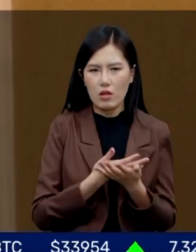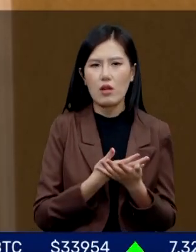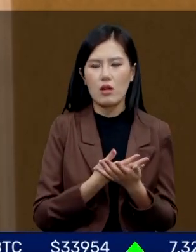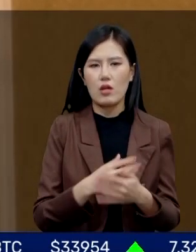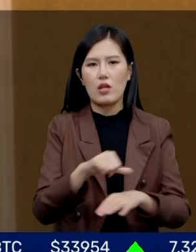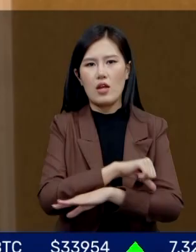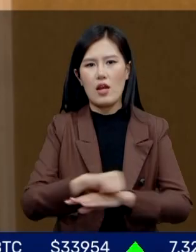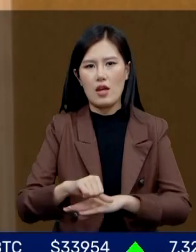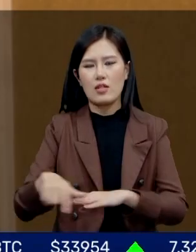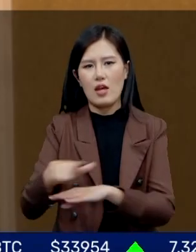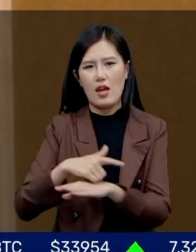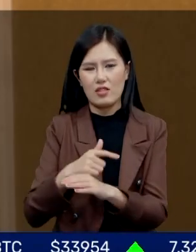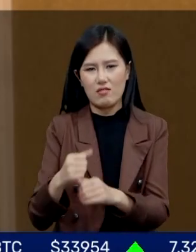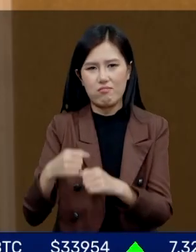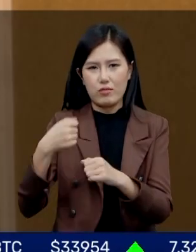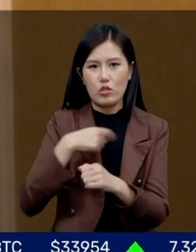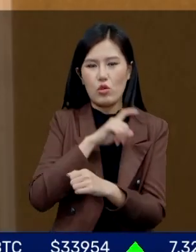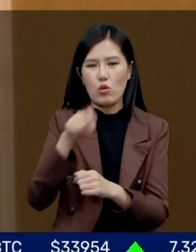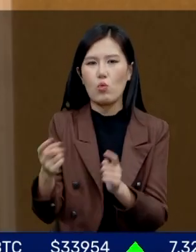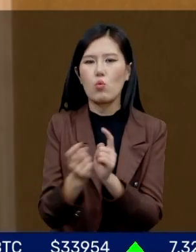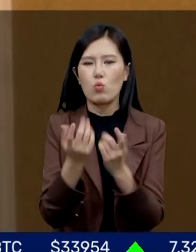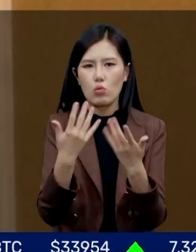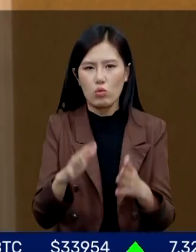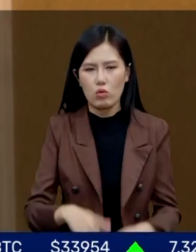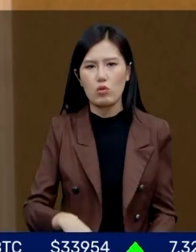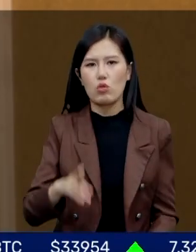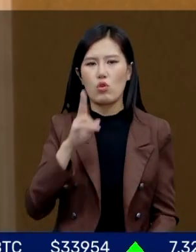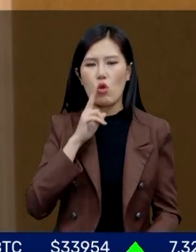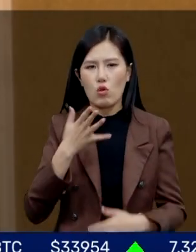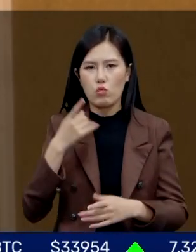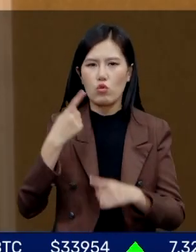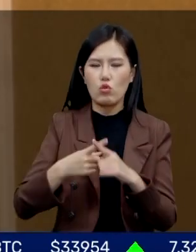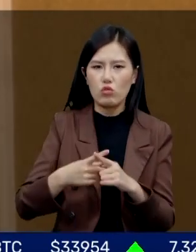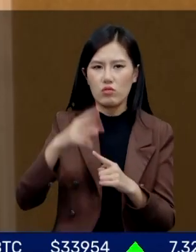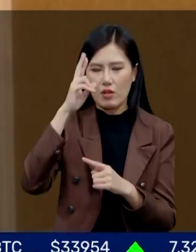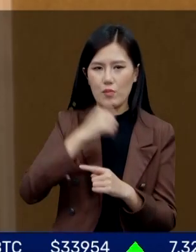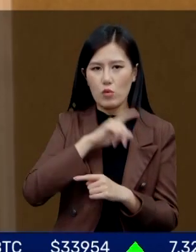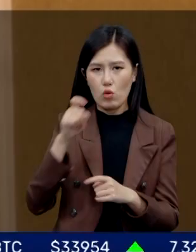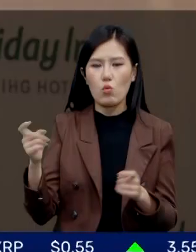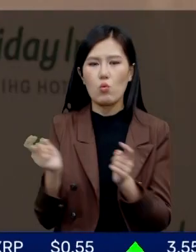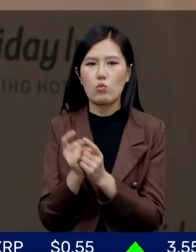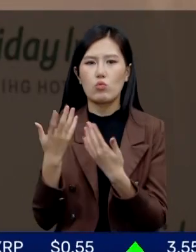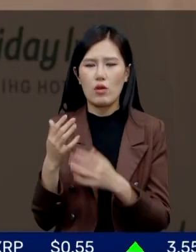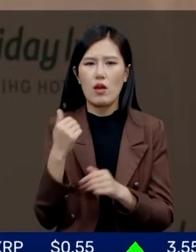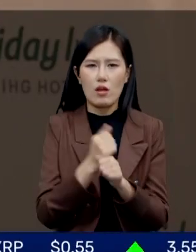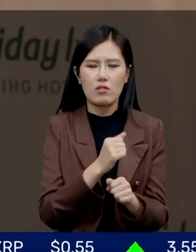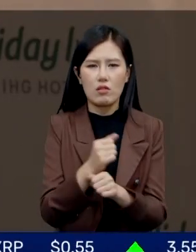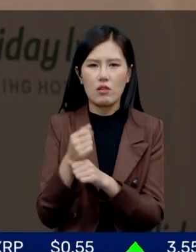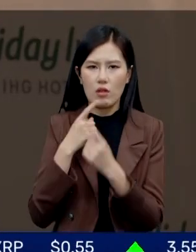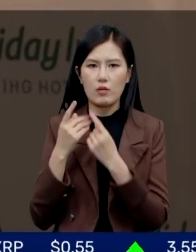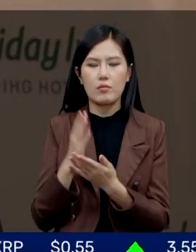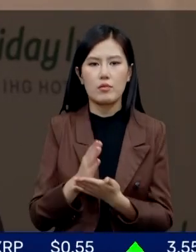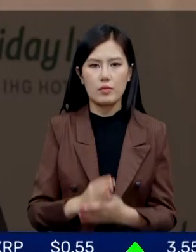газар дээрч очиж уулзсан хүнс хөдөө аж ахуйн яам дээрч очиж уулзсан гэдэг ингээд нөгөө ажлууд ингээд өрнүүлээд явж байгаа. Нийт Монголын одоо